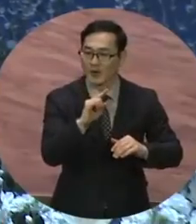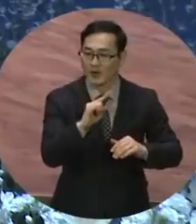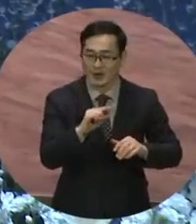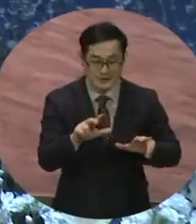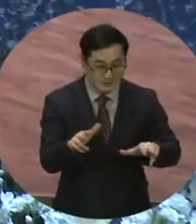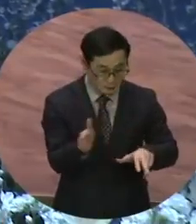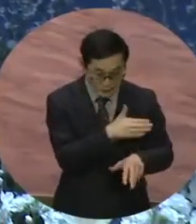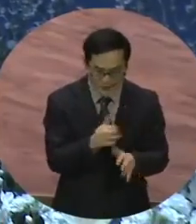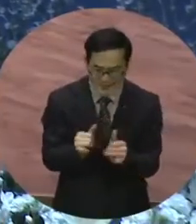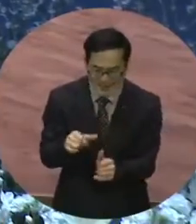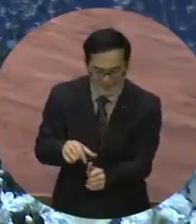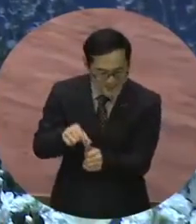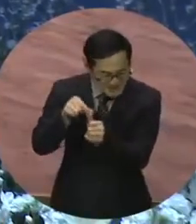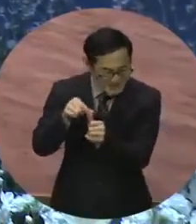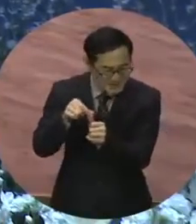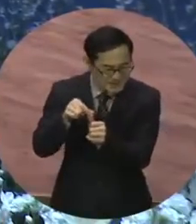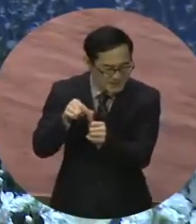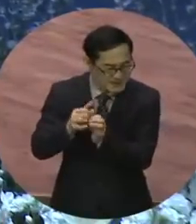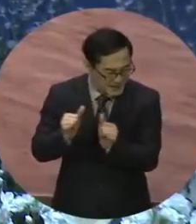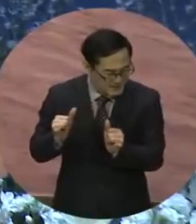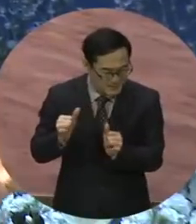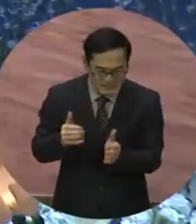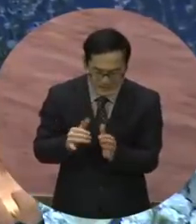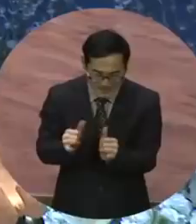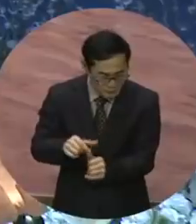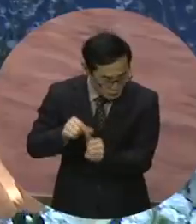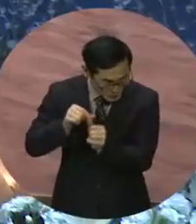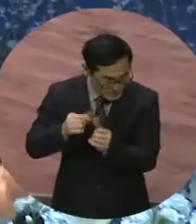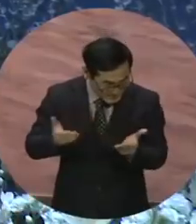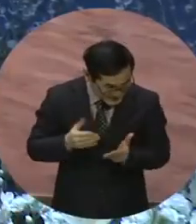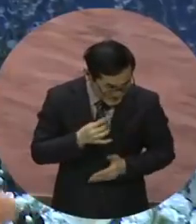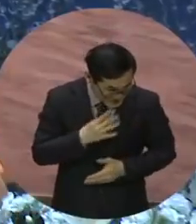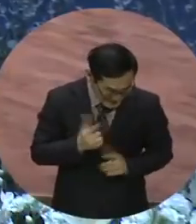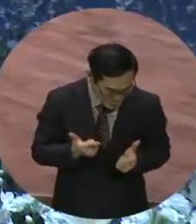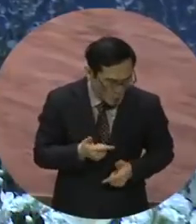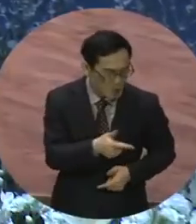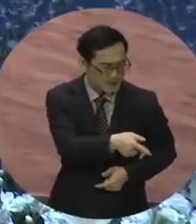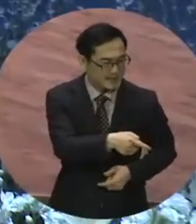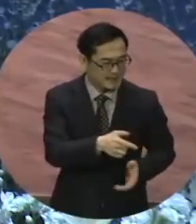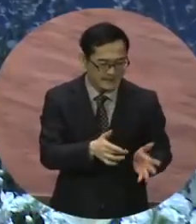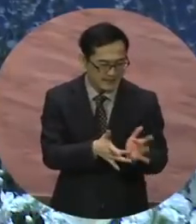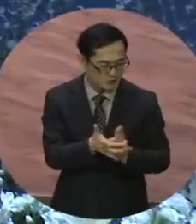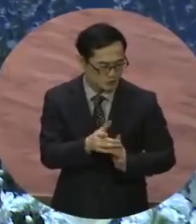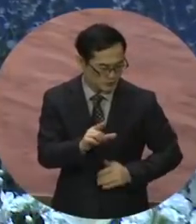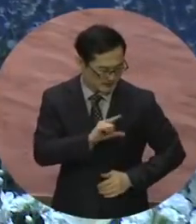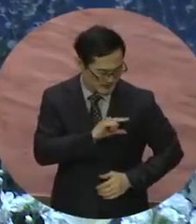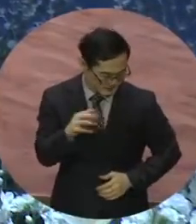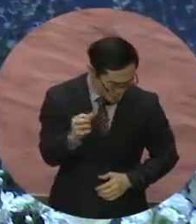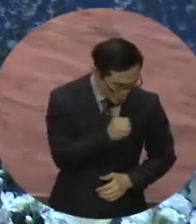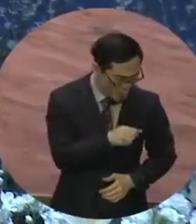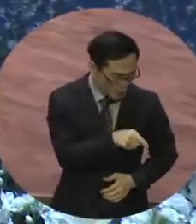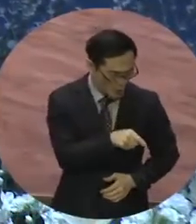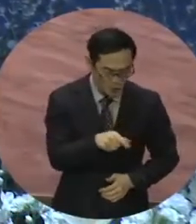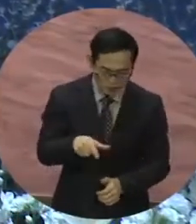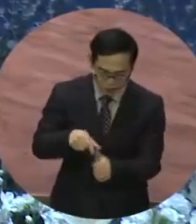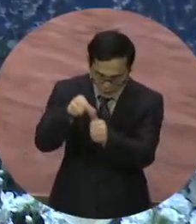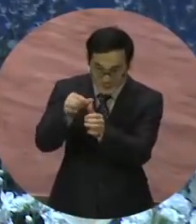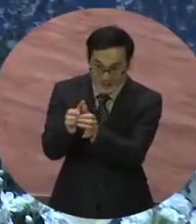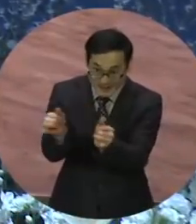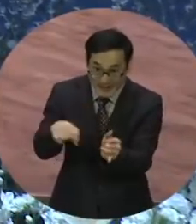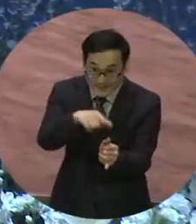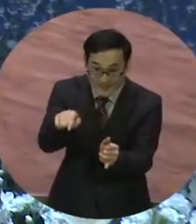이제부터는 사람 막는 어부 수준이 아니라 이제 예수 그리스도 이름으로 구원받았도록 영혼들을